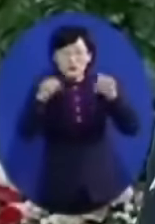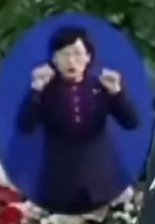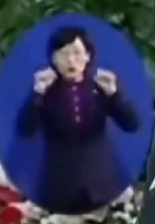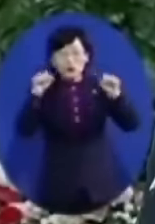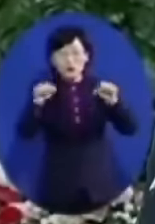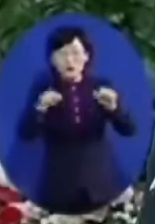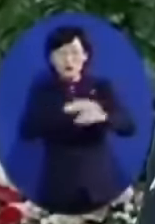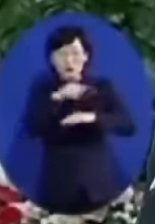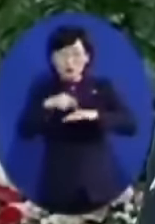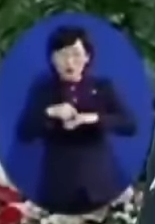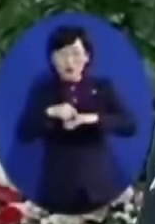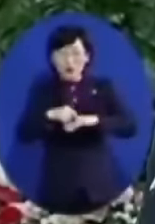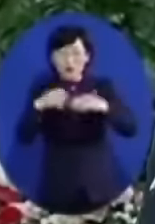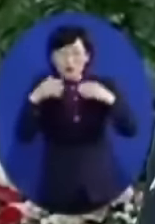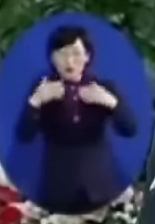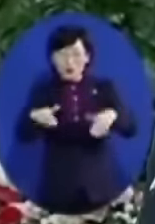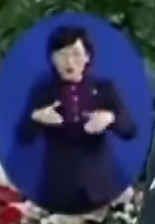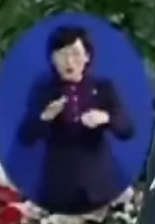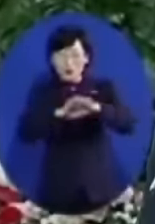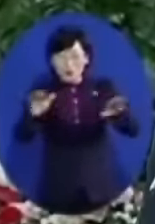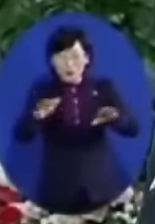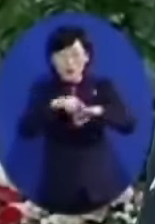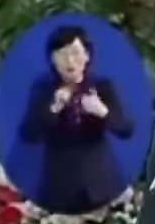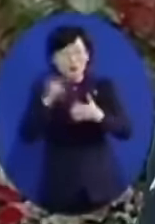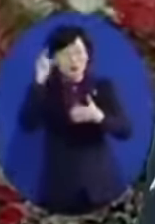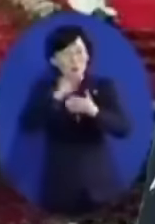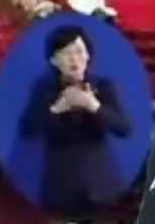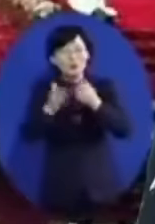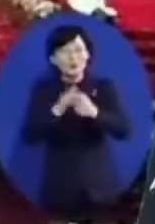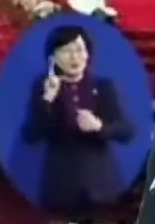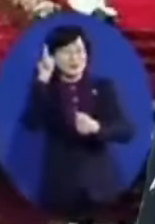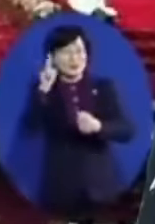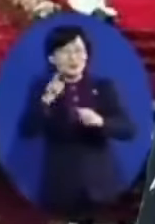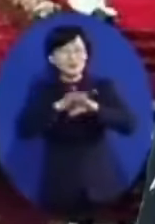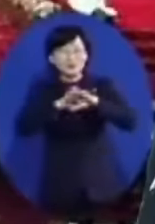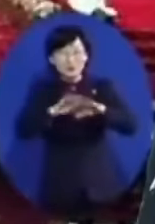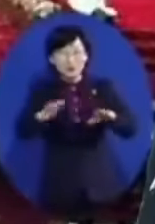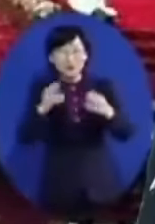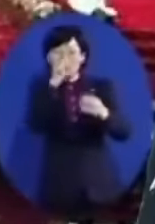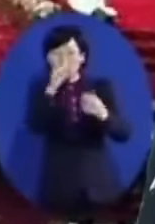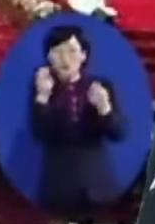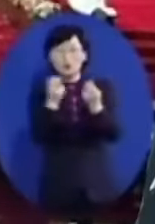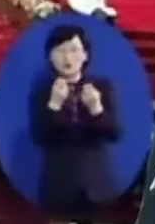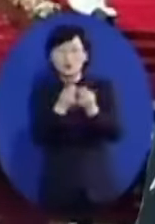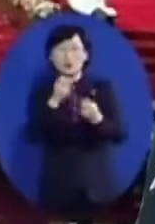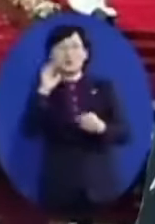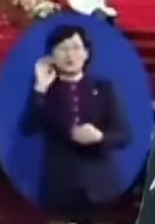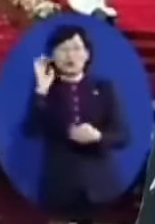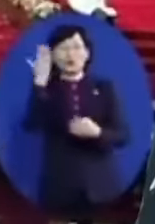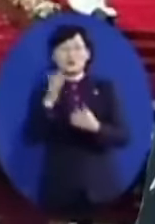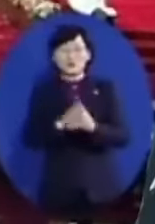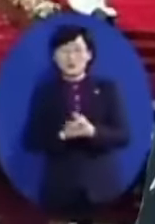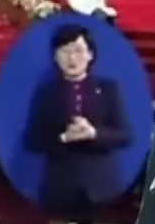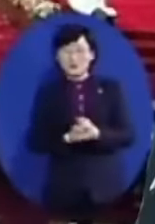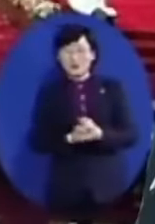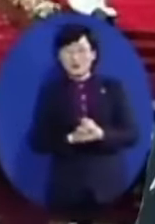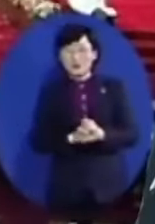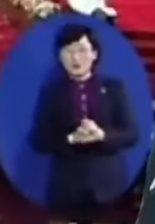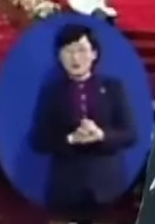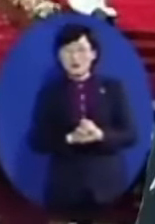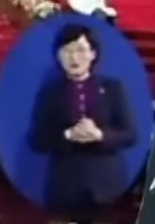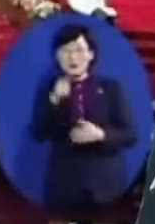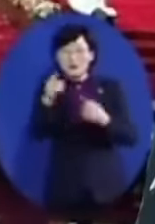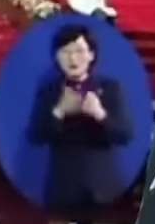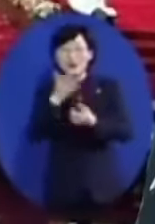피로를 풀고 마음을 상쾌하게 하여 스트레스를 해소할 수 있는 좋은 방법이 되는 것입니다.